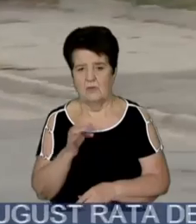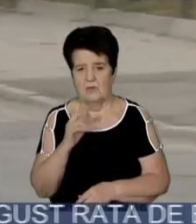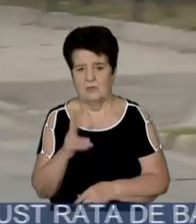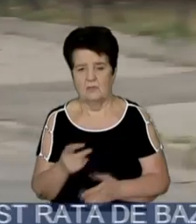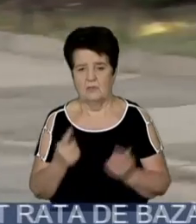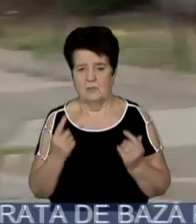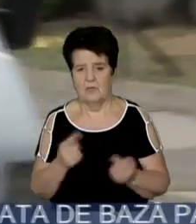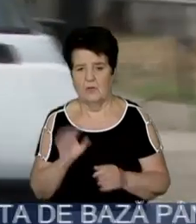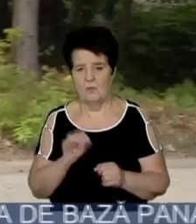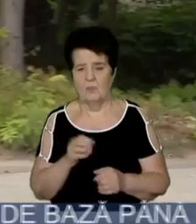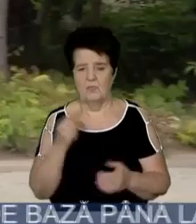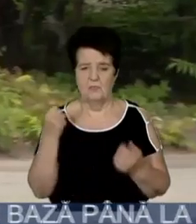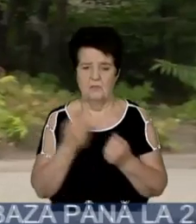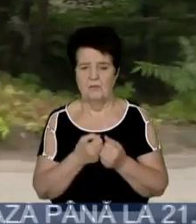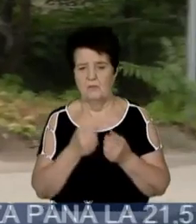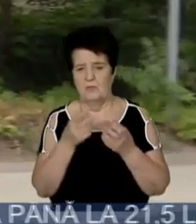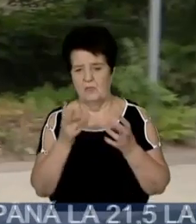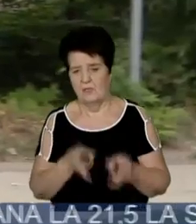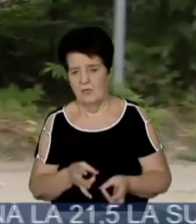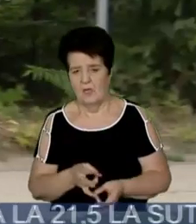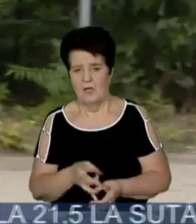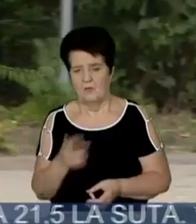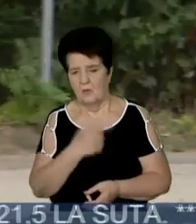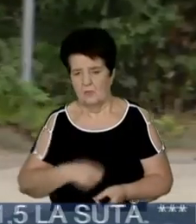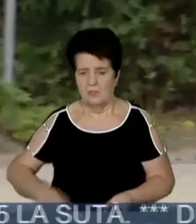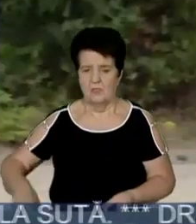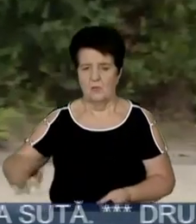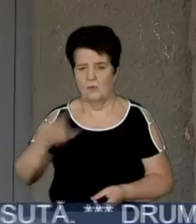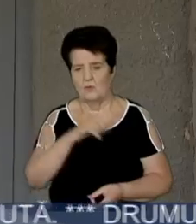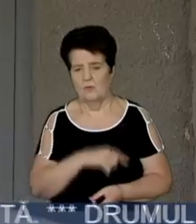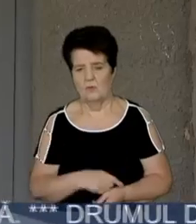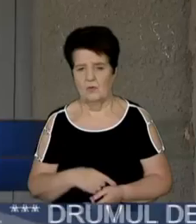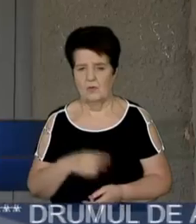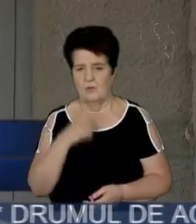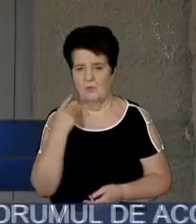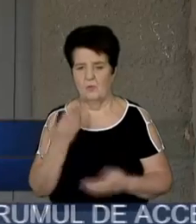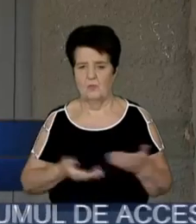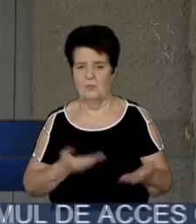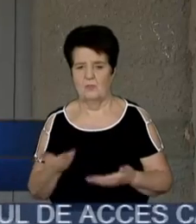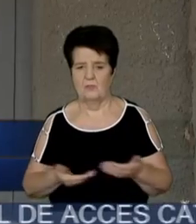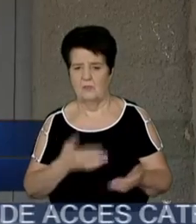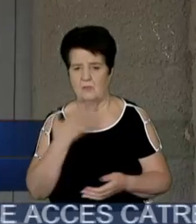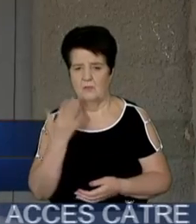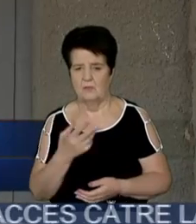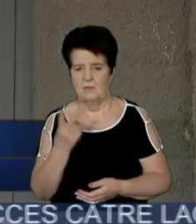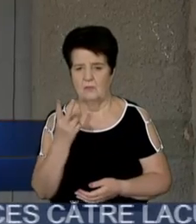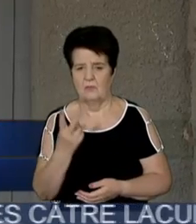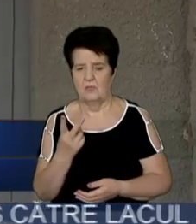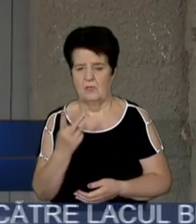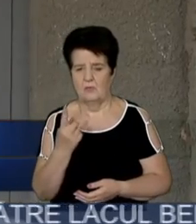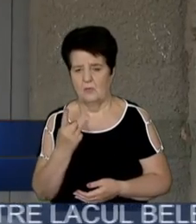te pălești, poți să cazi. Noi trebuie să înconjurăm vaișa mare de noi. Avem de mers undeva la un